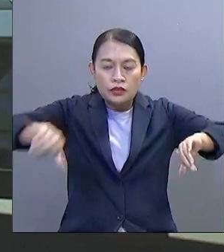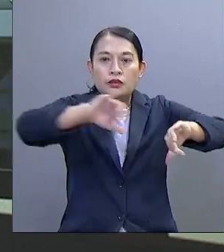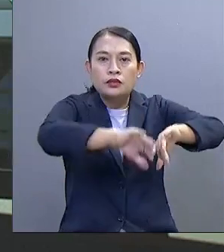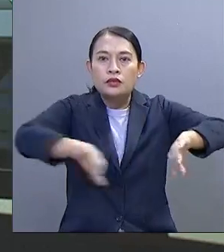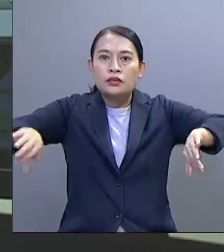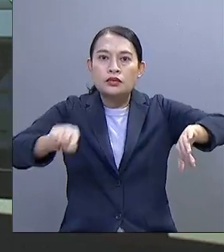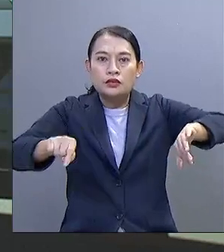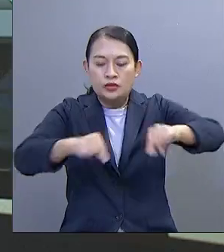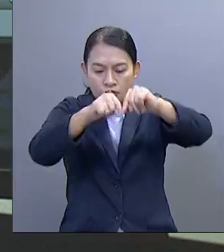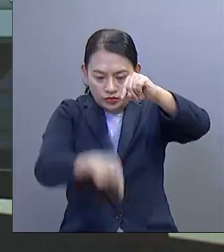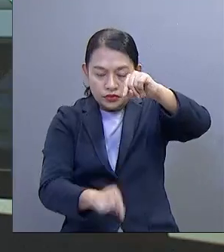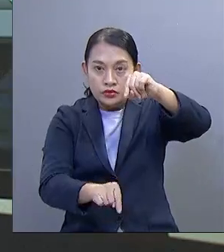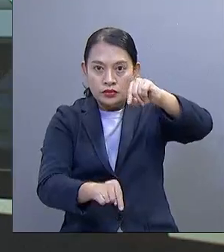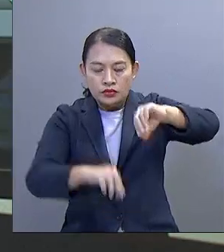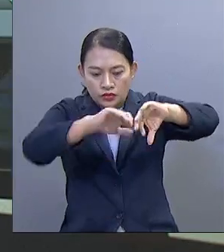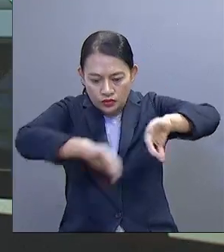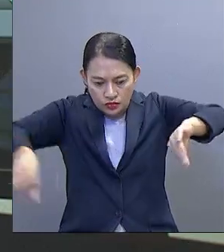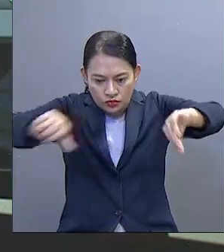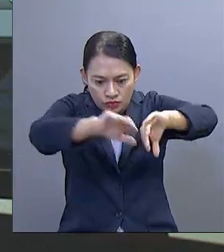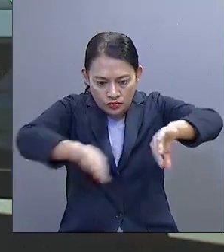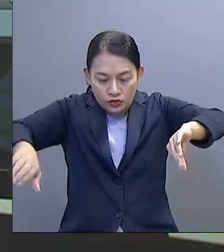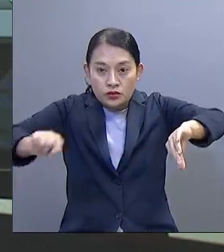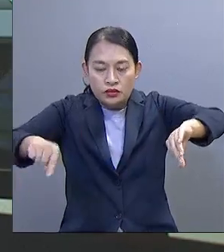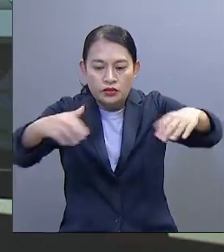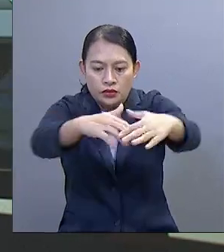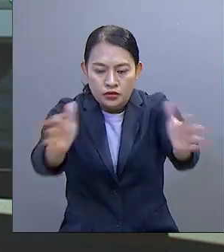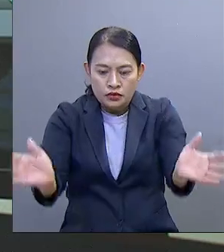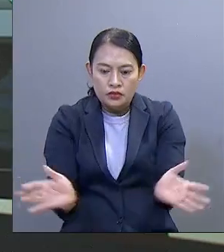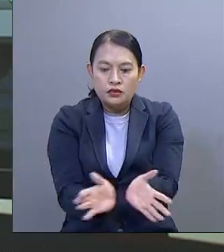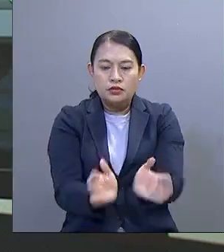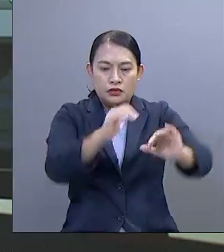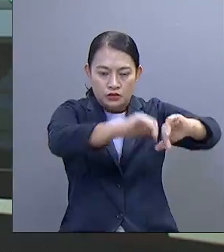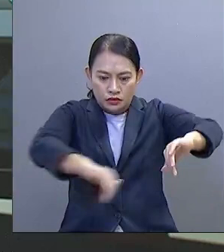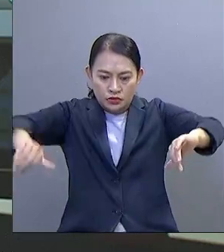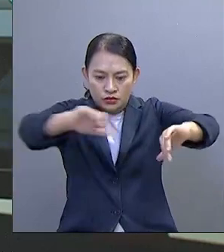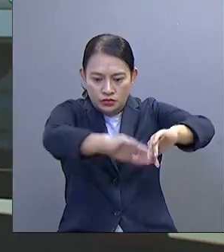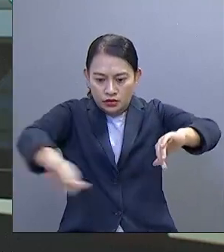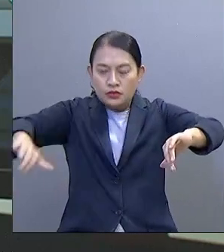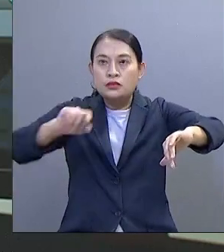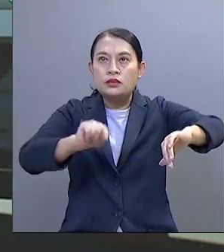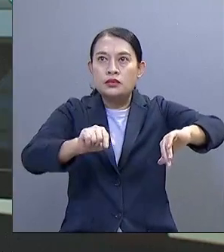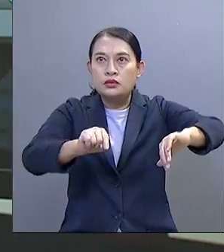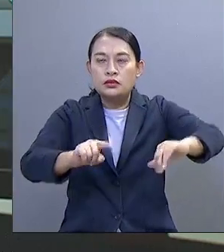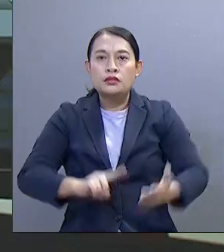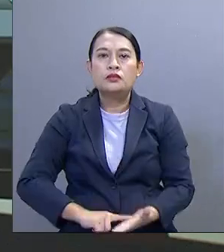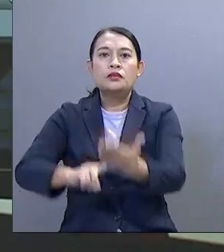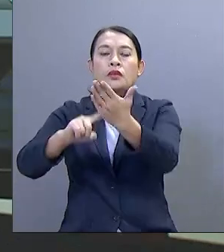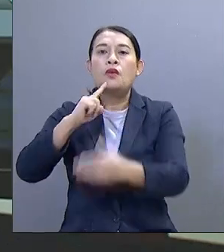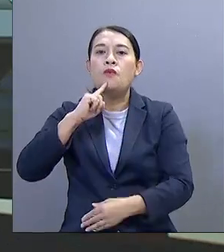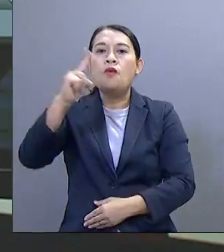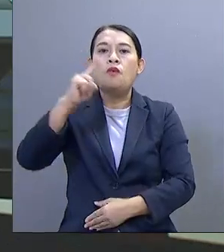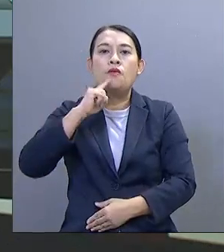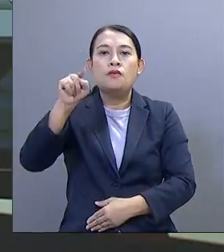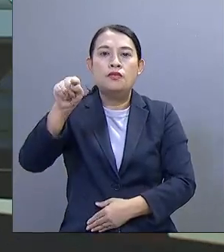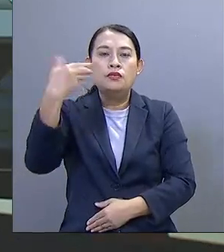ลุ้มลึกมากนะคะ จนทำให้เกิดผลกระธฟด้านต่ต่างตามมามากมาย ร้องเรีนไปกี่หนุvertedการก็